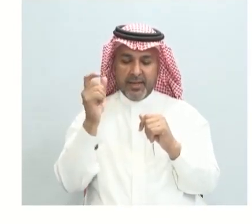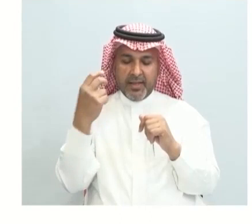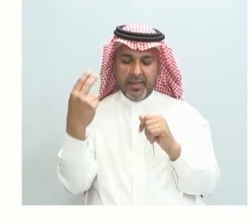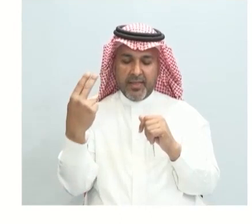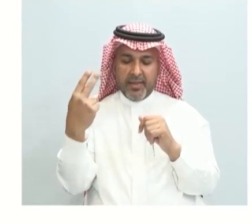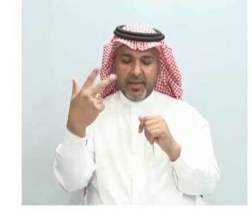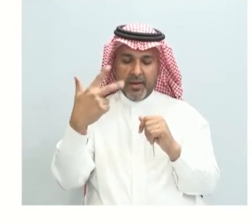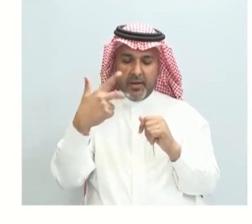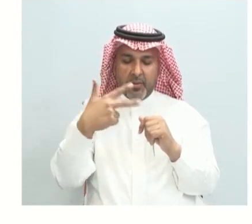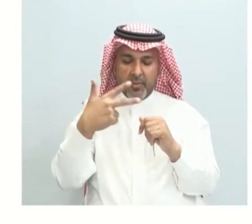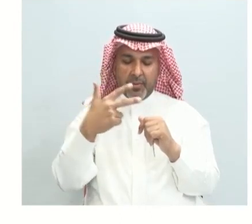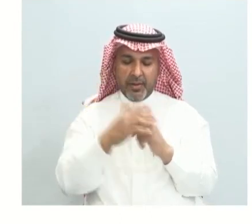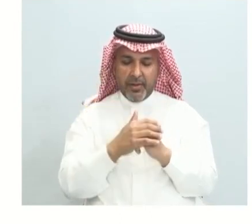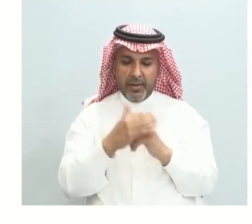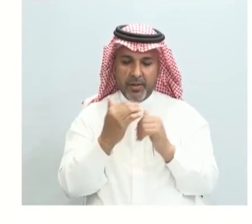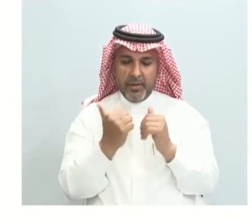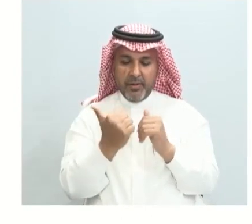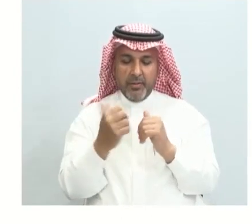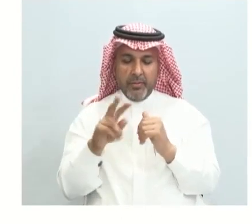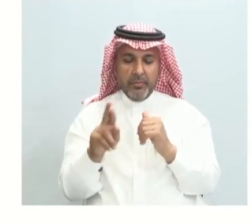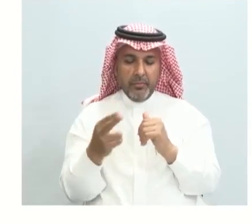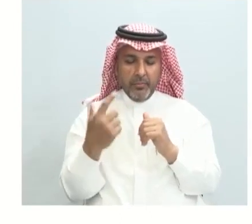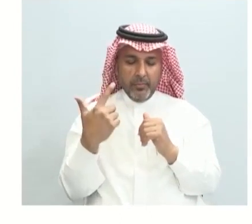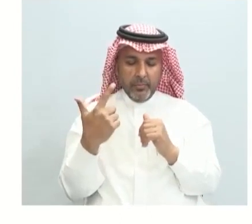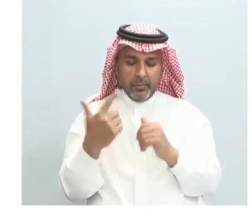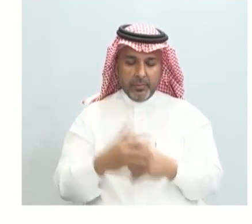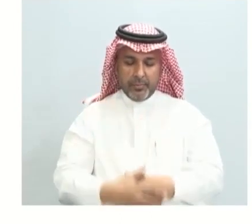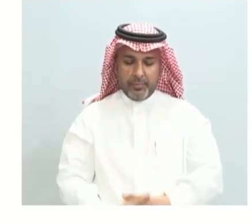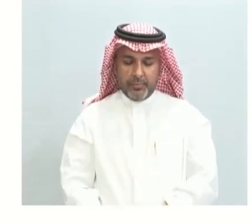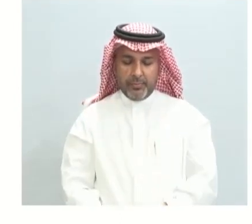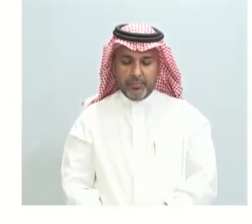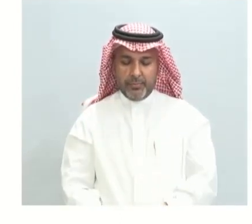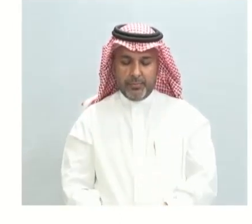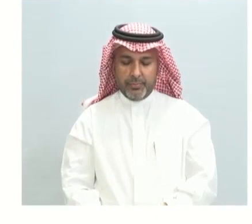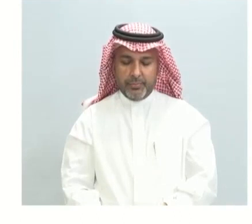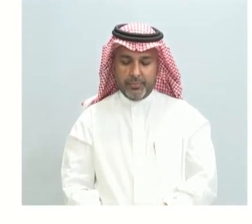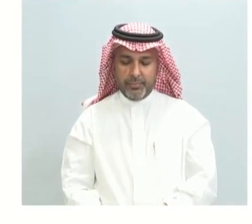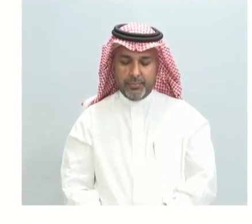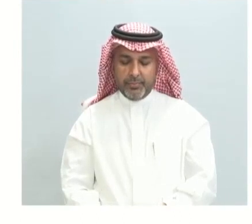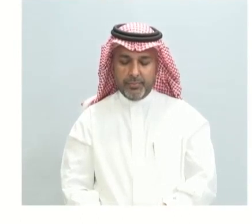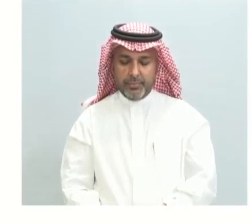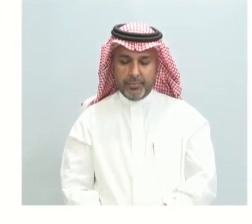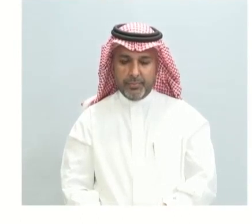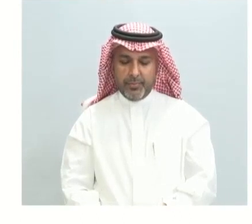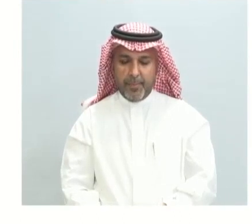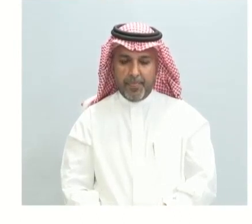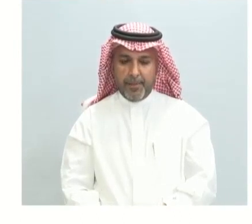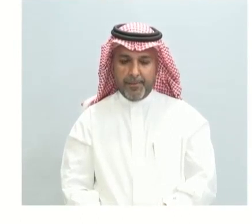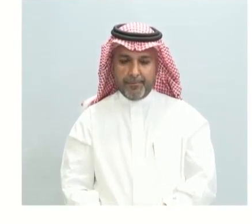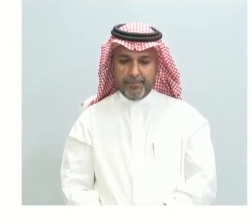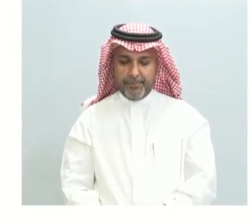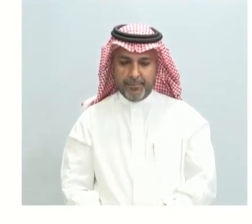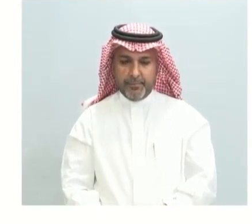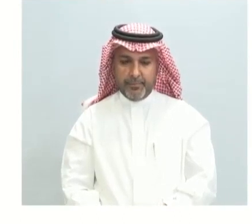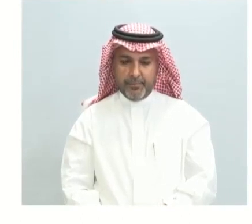على 6.7 ونستخدم طبعا الاله الحاسبه في الحسابات الان معانا ن شفت ساين